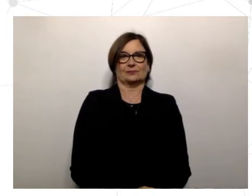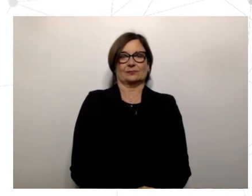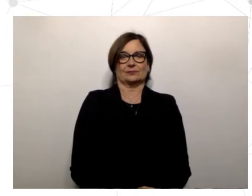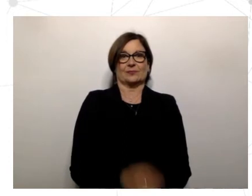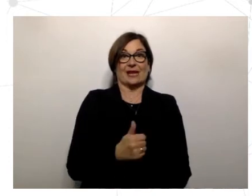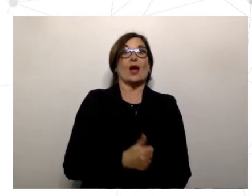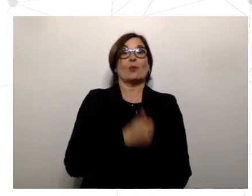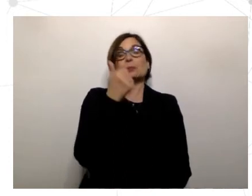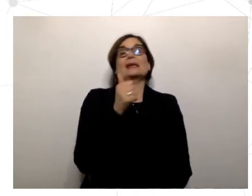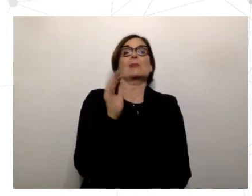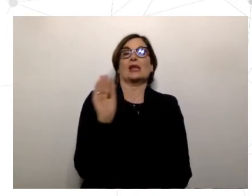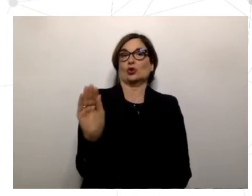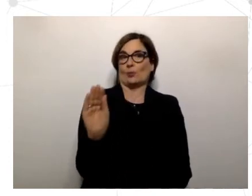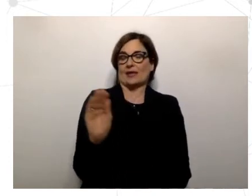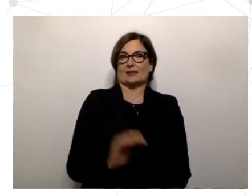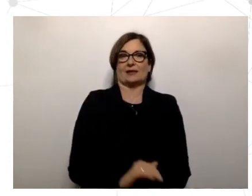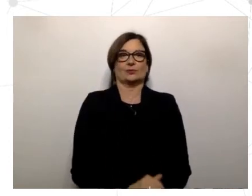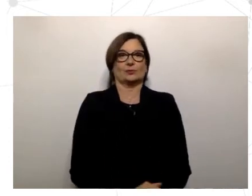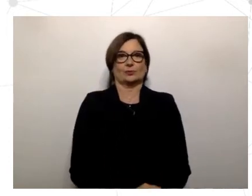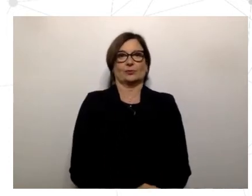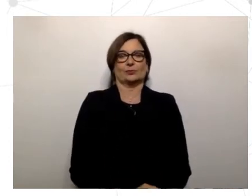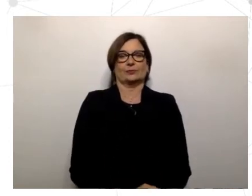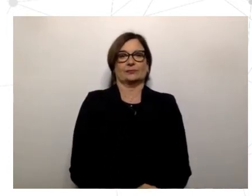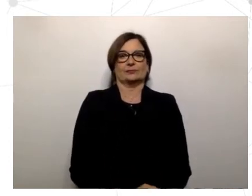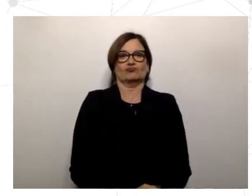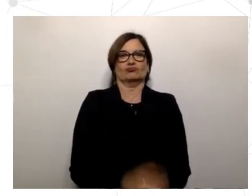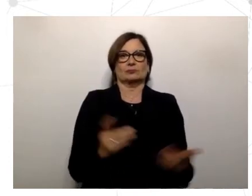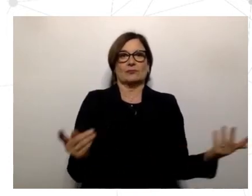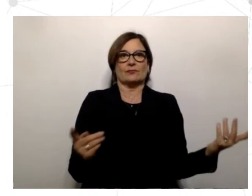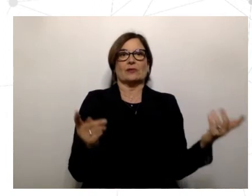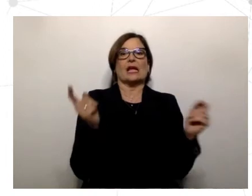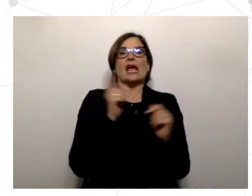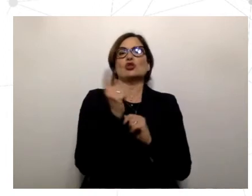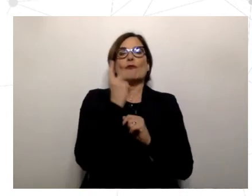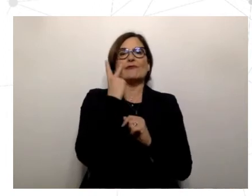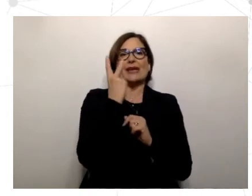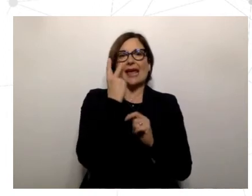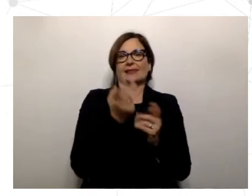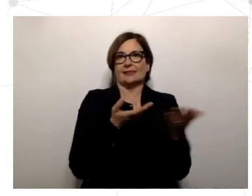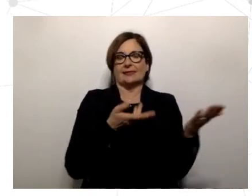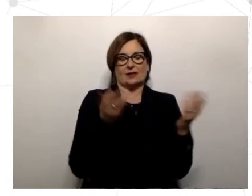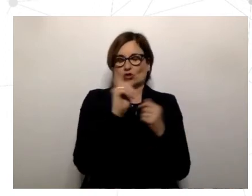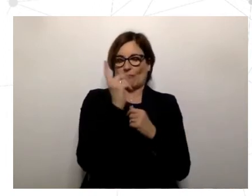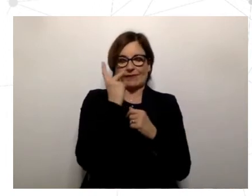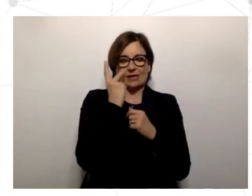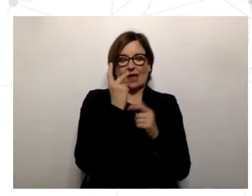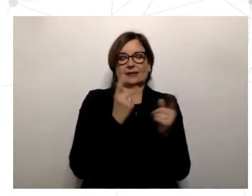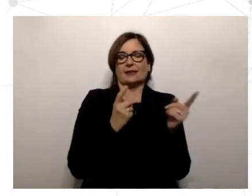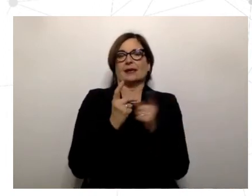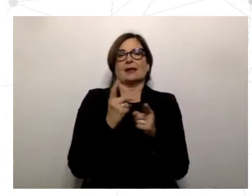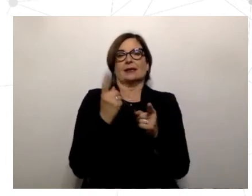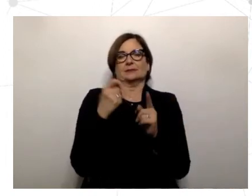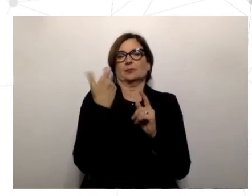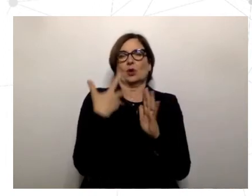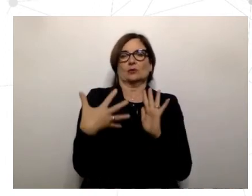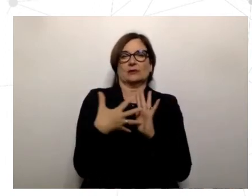La prima è, essendo che comunque i non vedenti di solito fanno un po' di